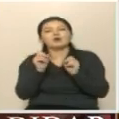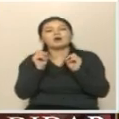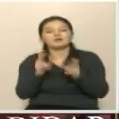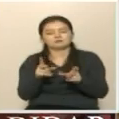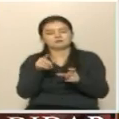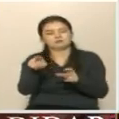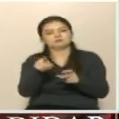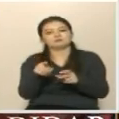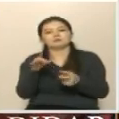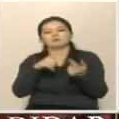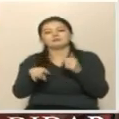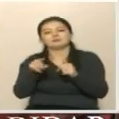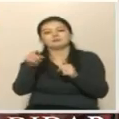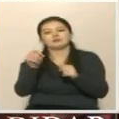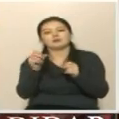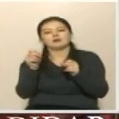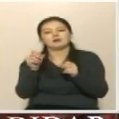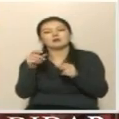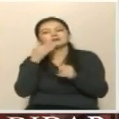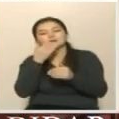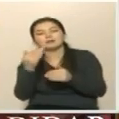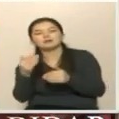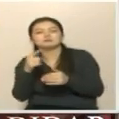этом мы поинтересовались у имама